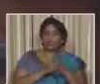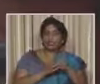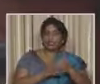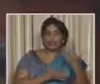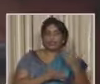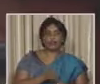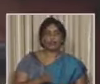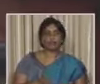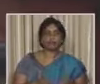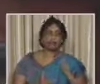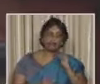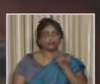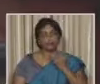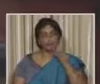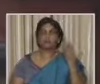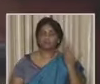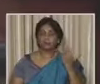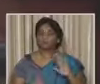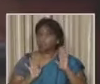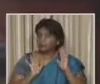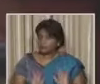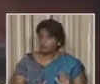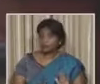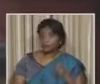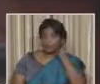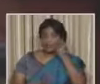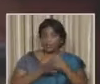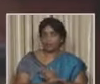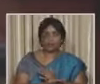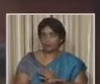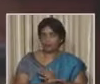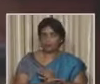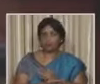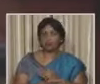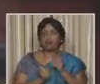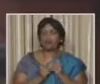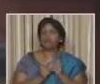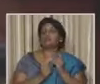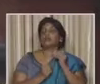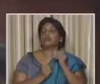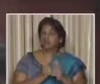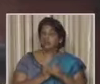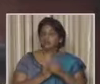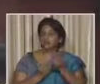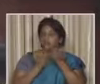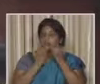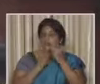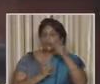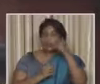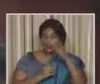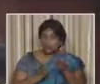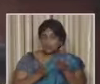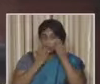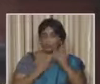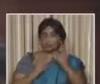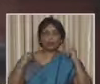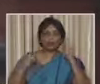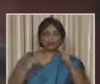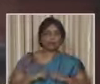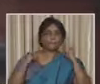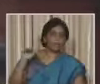உளவு பிரிவின் அறிக்கை வருகின்றது. அதனை மீண்டும் சான்றுகளுடன் நிரூபிப்பதற்காக மதகு கடியில் ஒரு ஜெக்கெட்டை